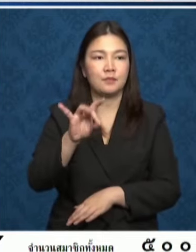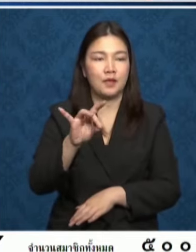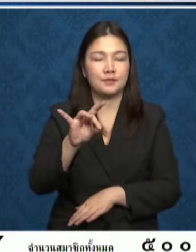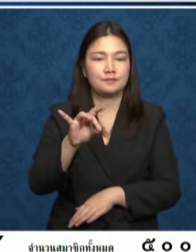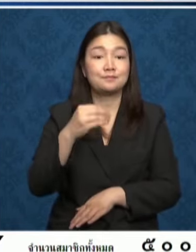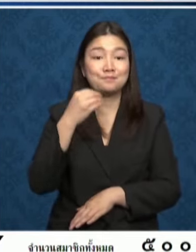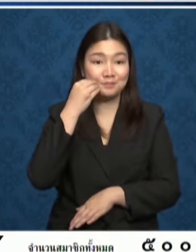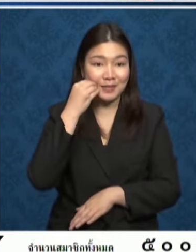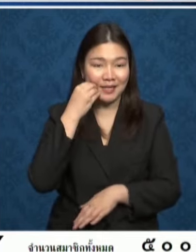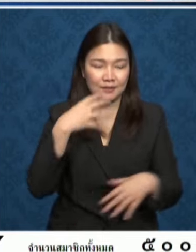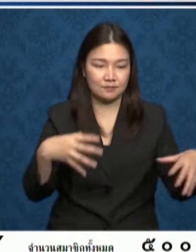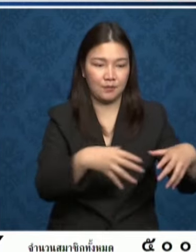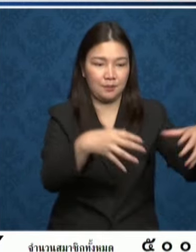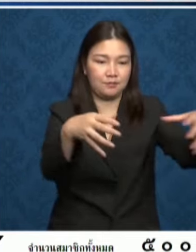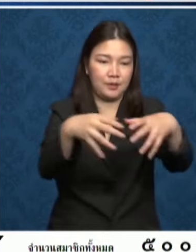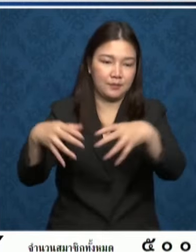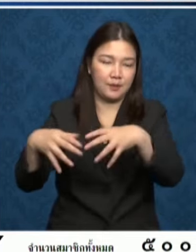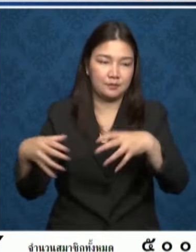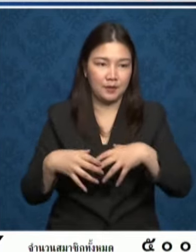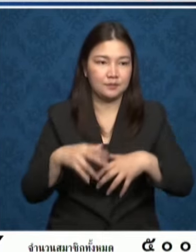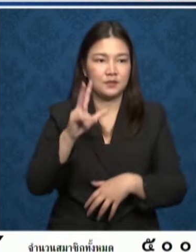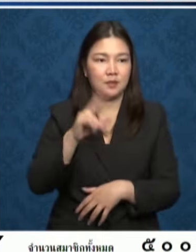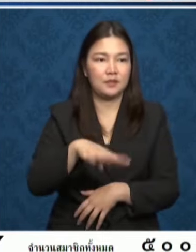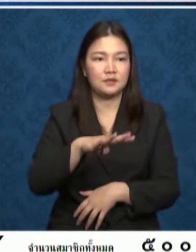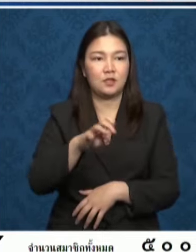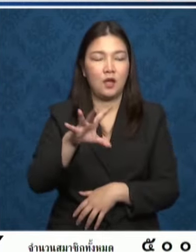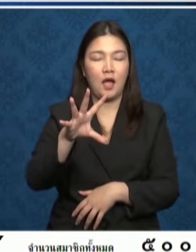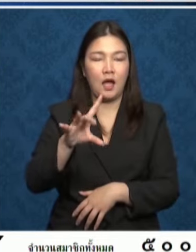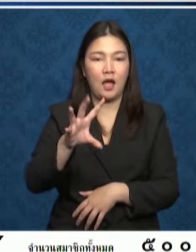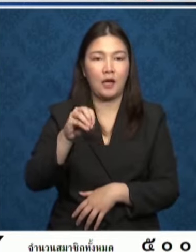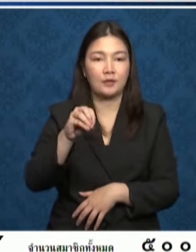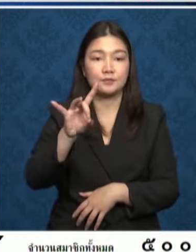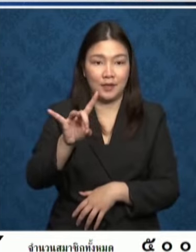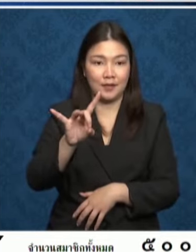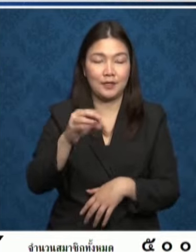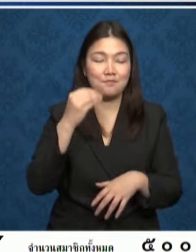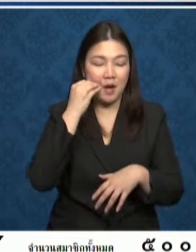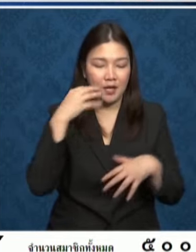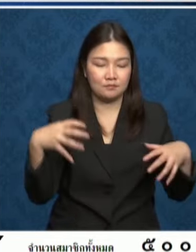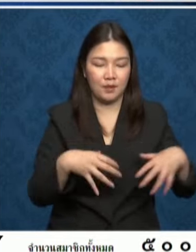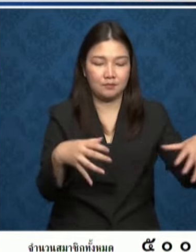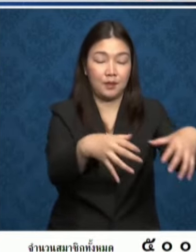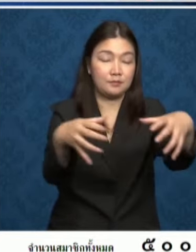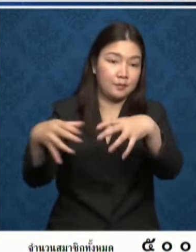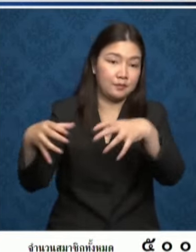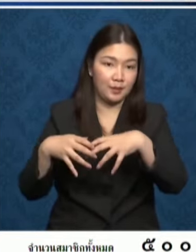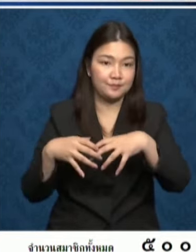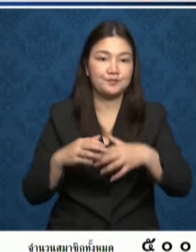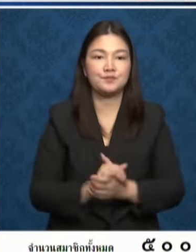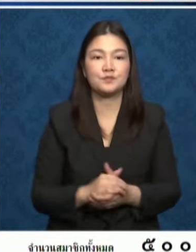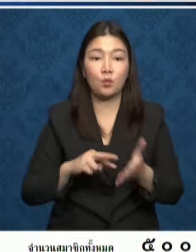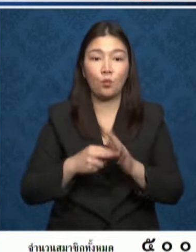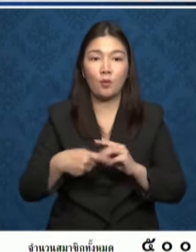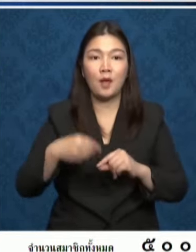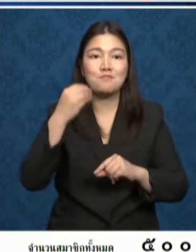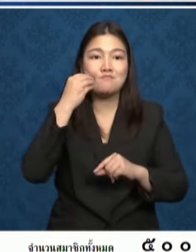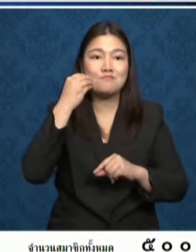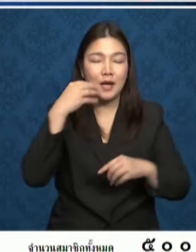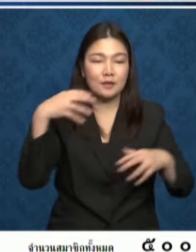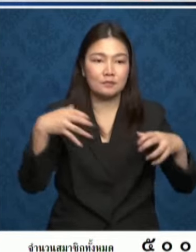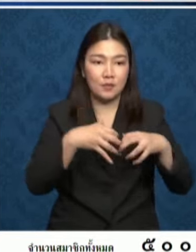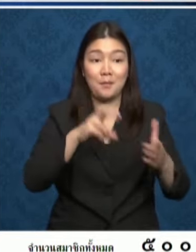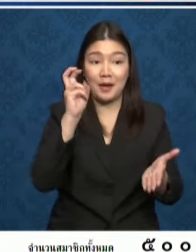458ชุมชนนะครับ 3 3,4 58หมู่บ้านหมู่บ้านตรงนี้หมายถึงหมู่บ้านที่เป็นทางการ